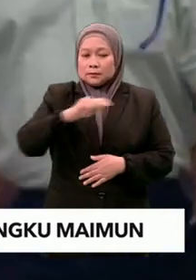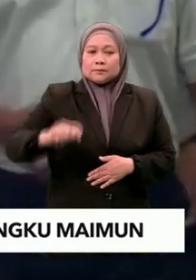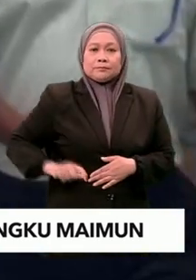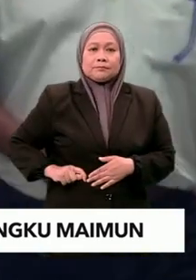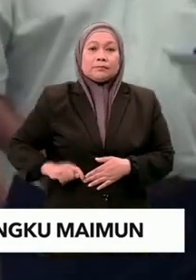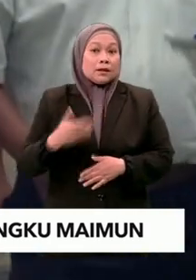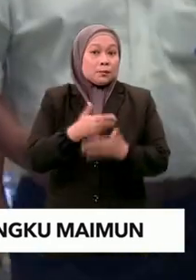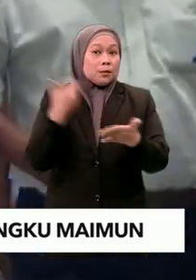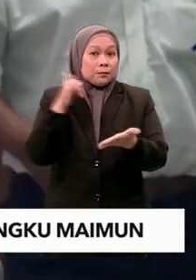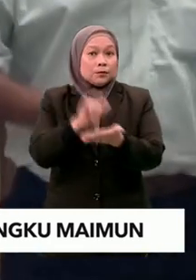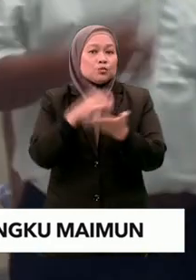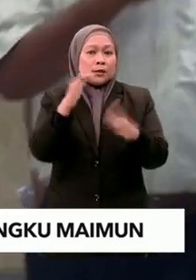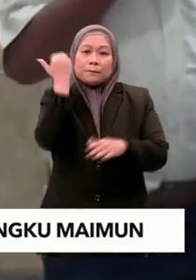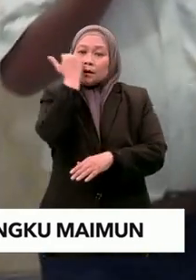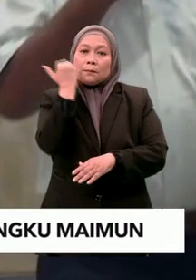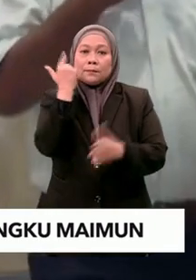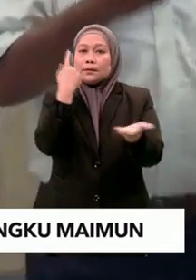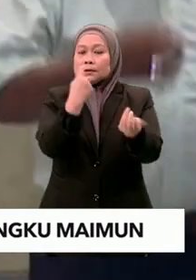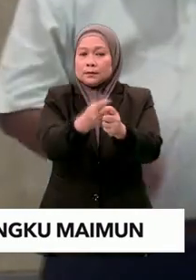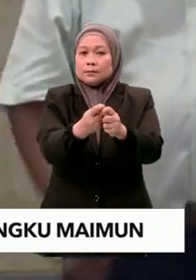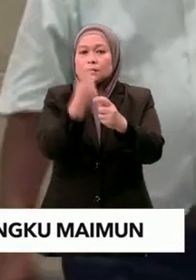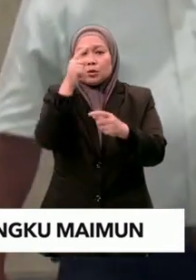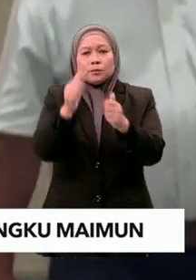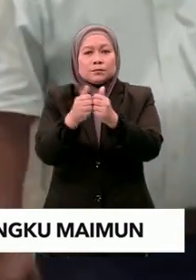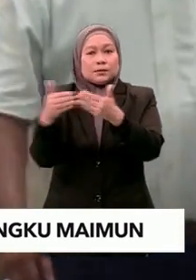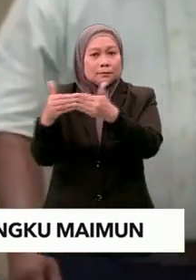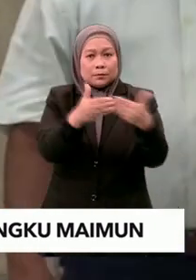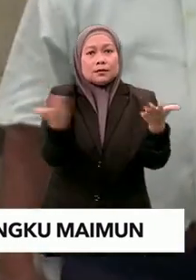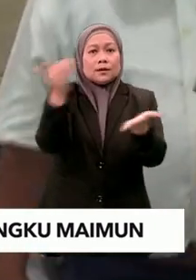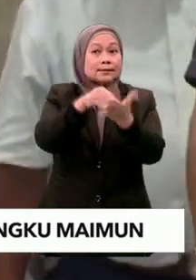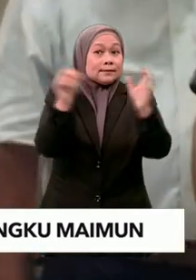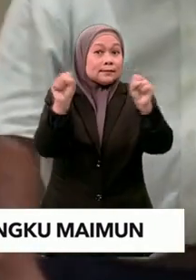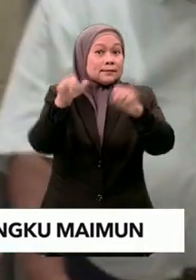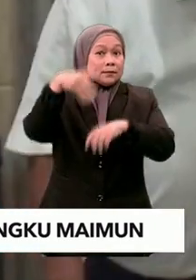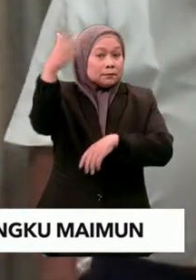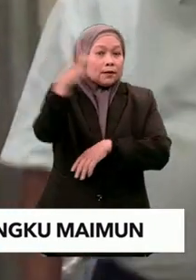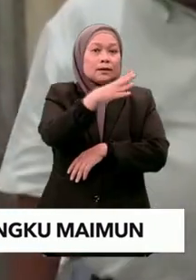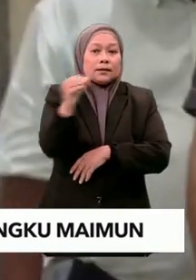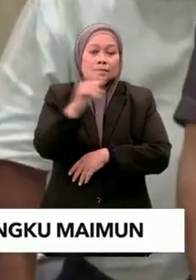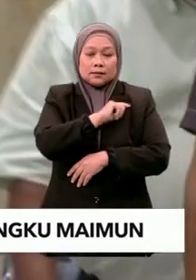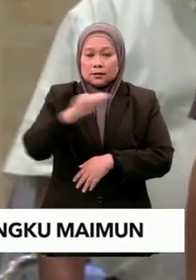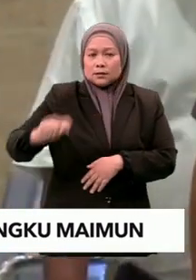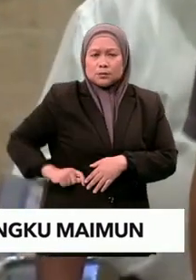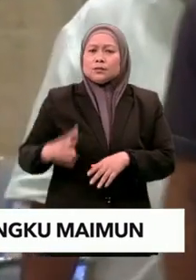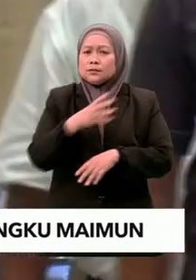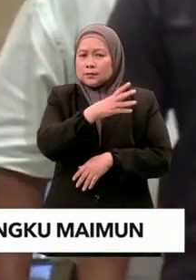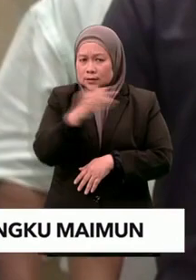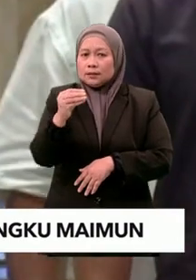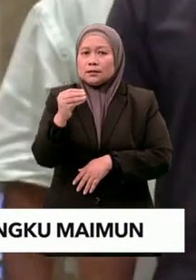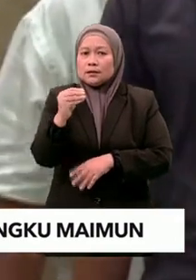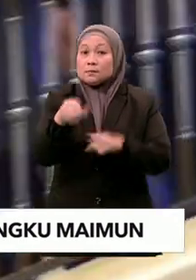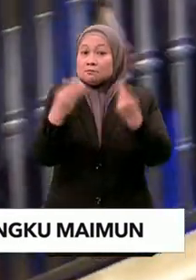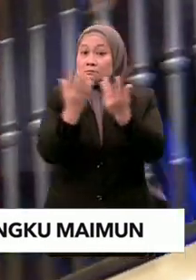sebelum ini maka matilah meletakkan pembicaraan untuk bersambung semula Selasa depan selain kumamon turut MB